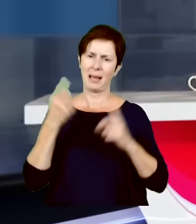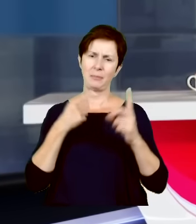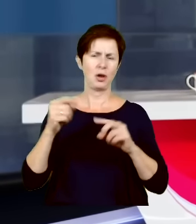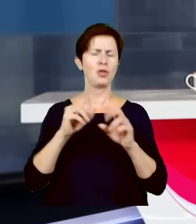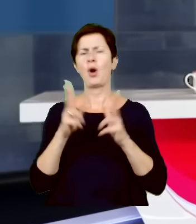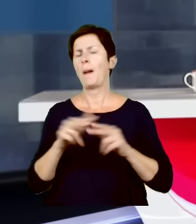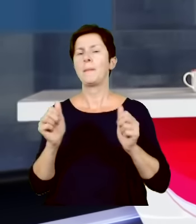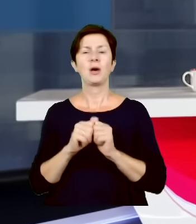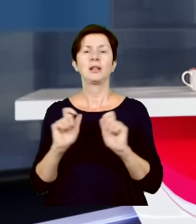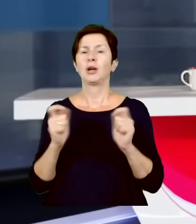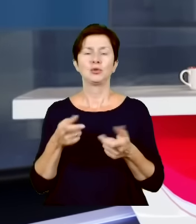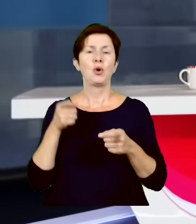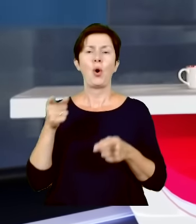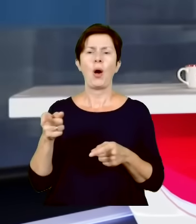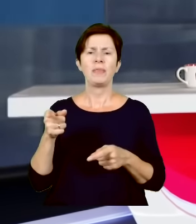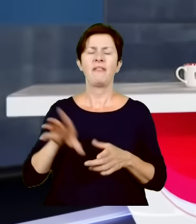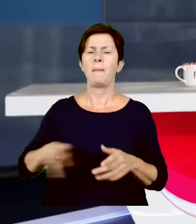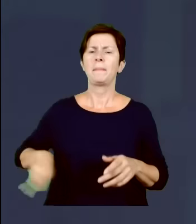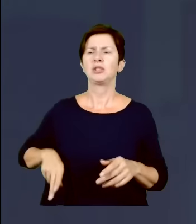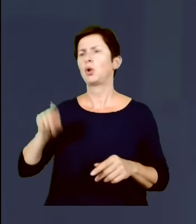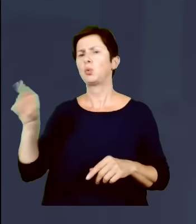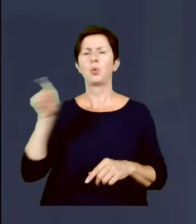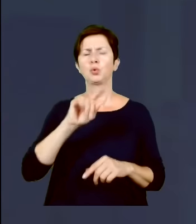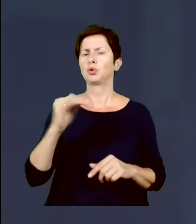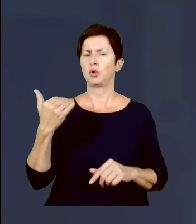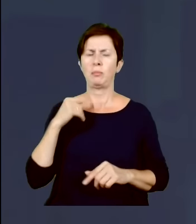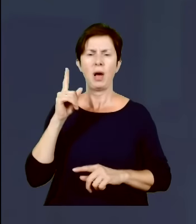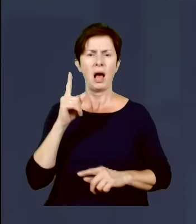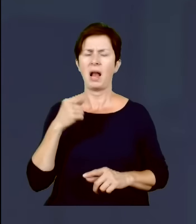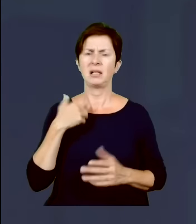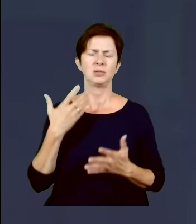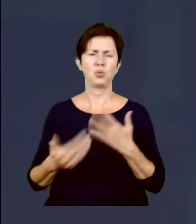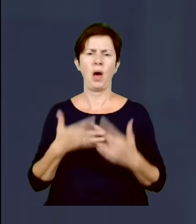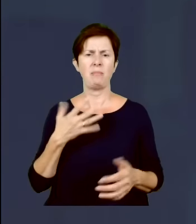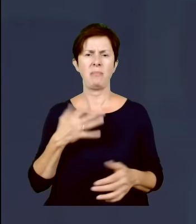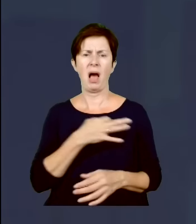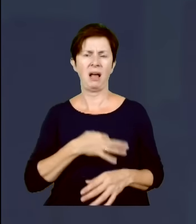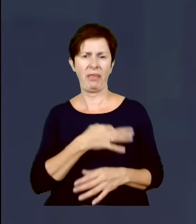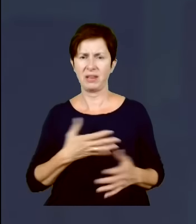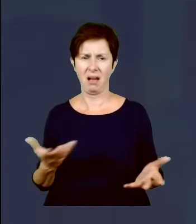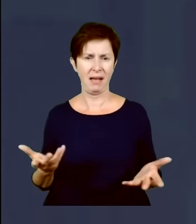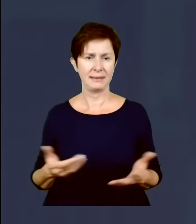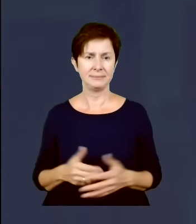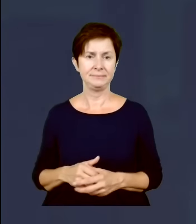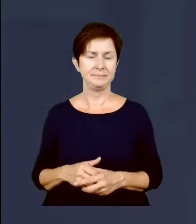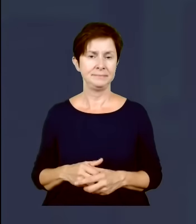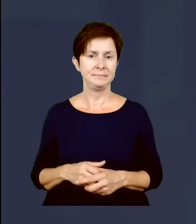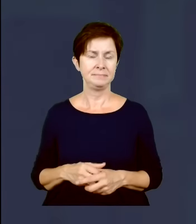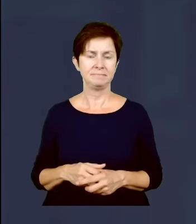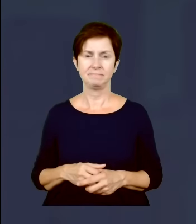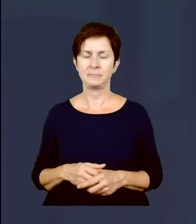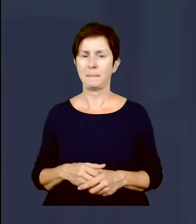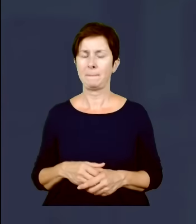czy czy on tam w ministerstwie jednym czy drugim ale mamy słabość kadr po prostu to jest jak zwierciadle